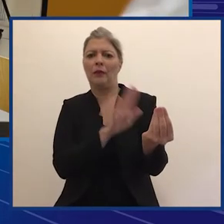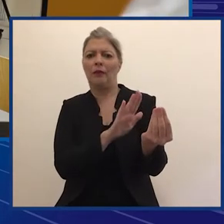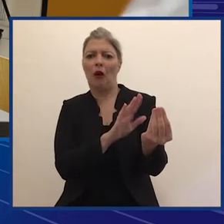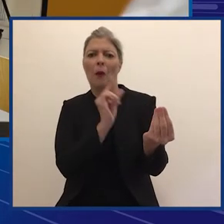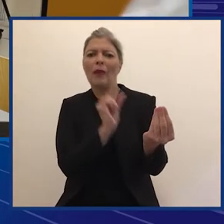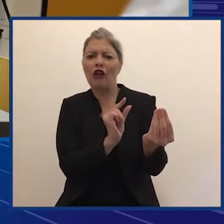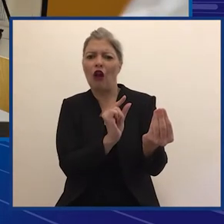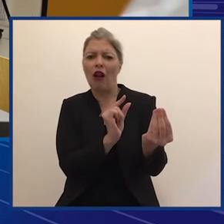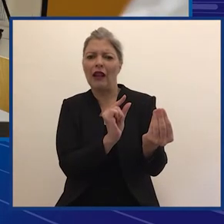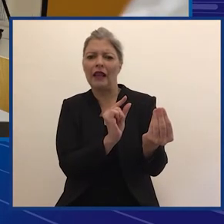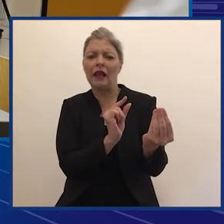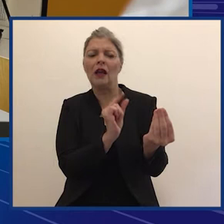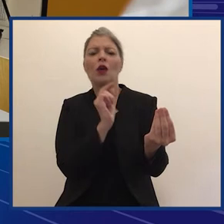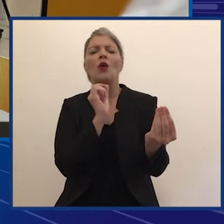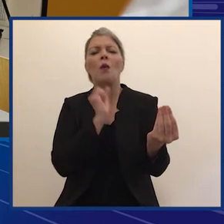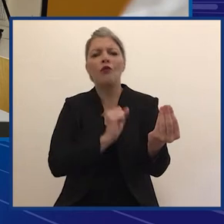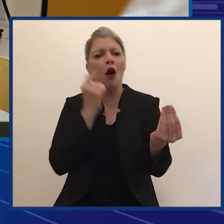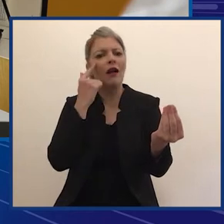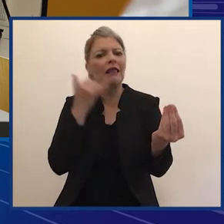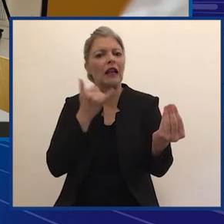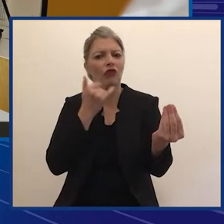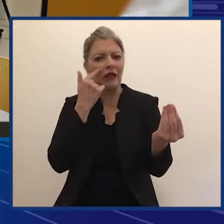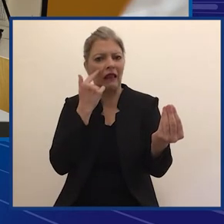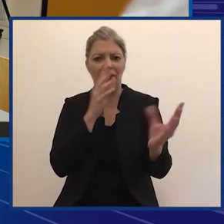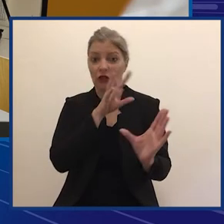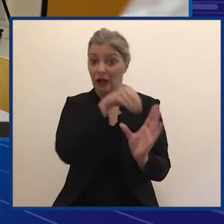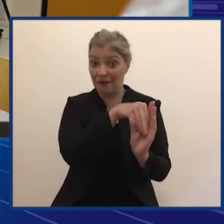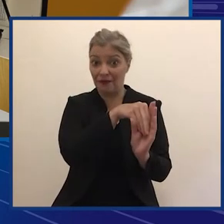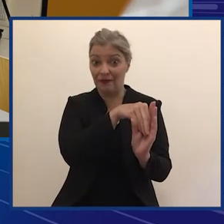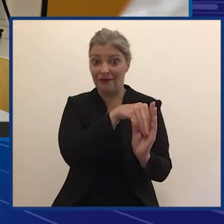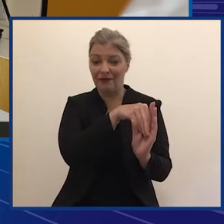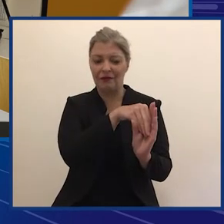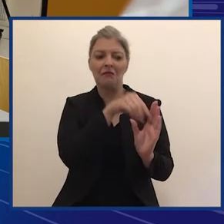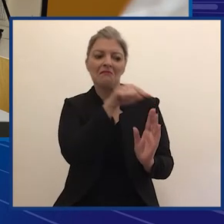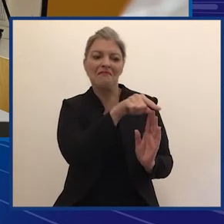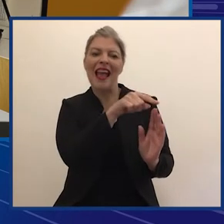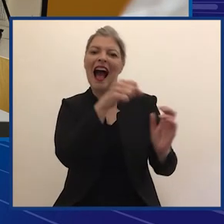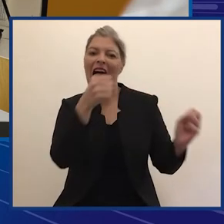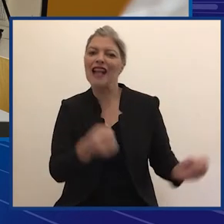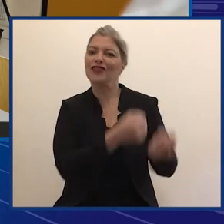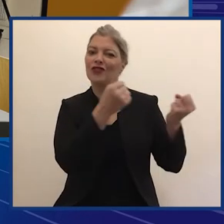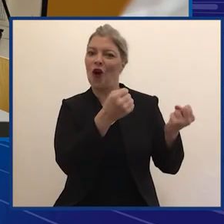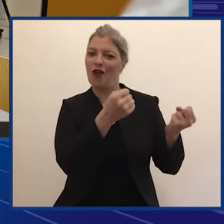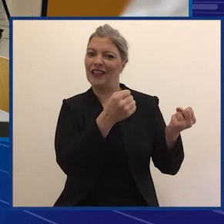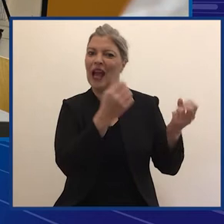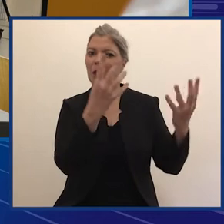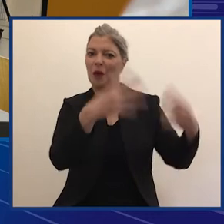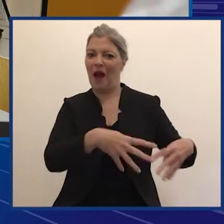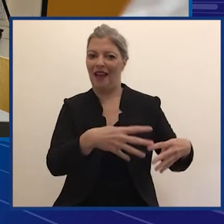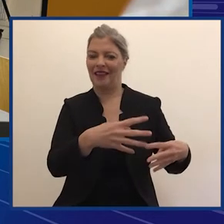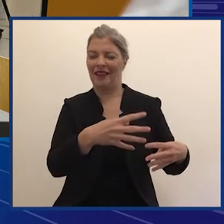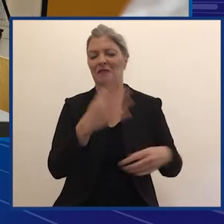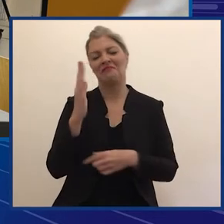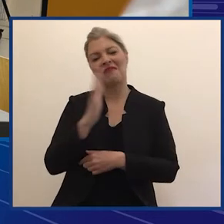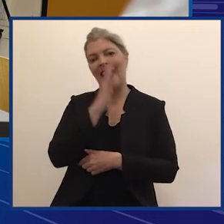che sono in grado di misurare delle grandezze intorno a noi e andare a compiere delle azioni in nostro conto. Per